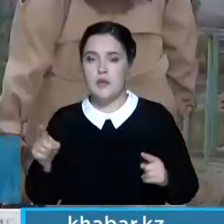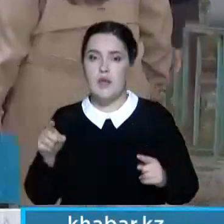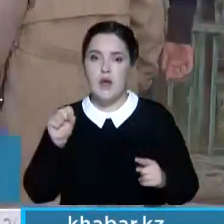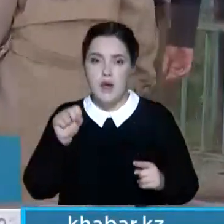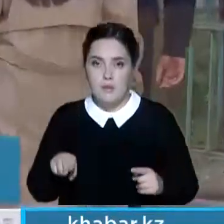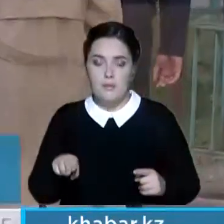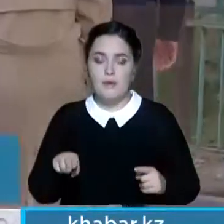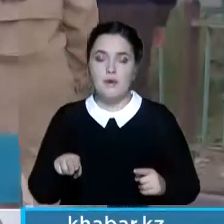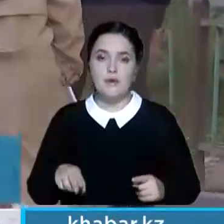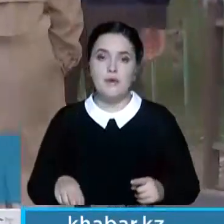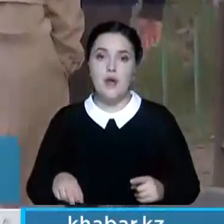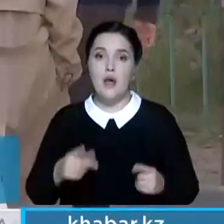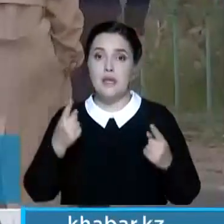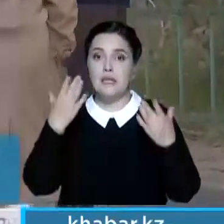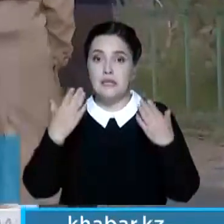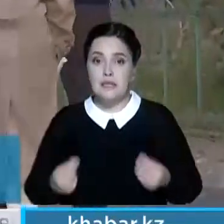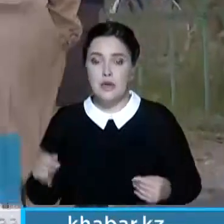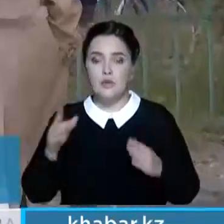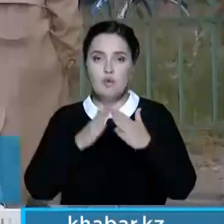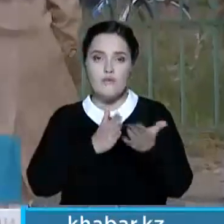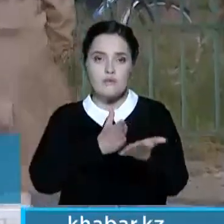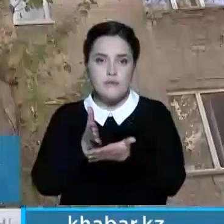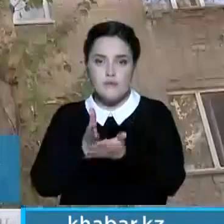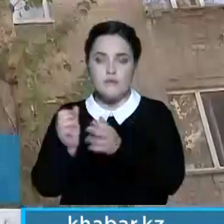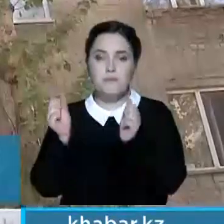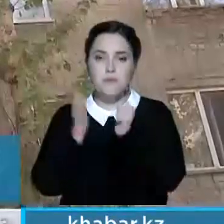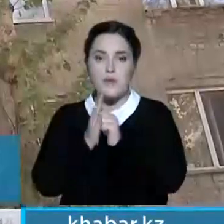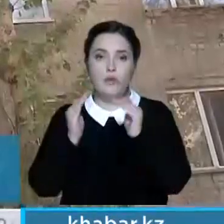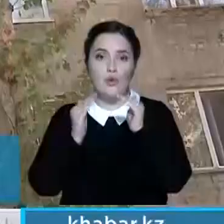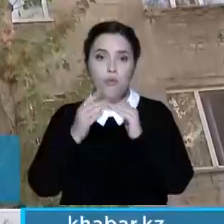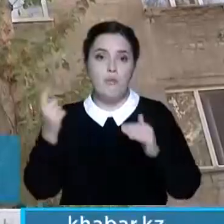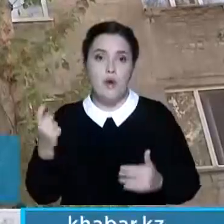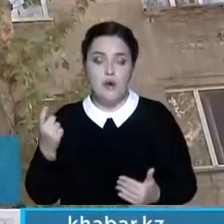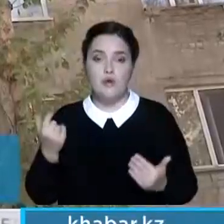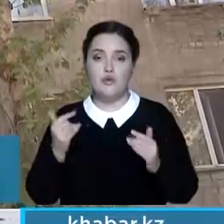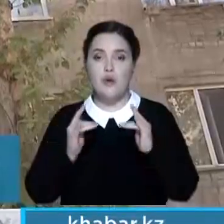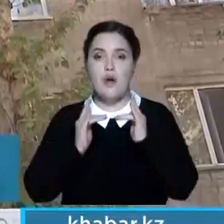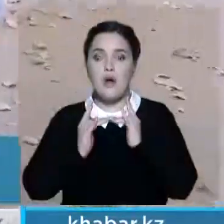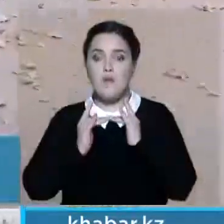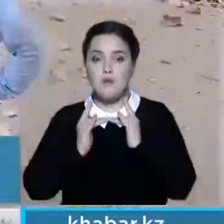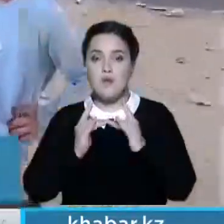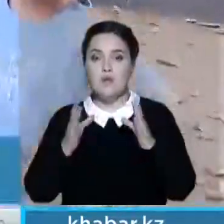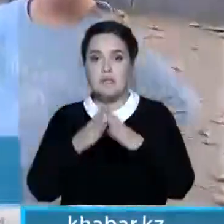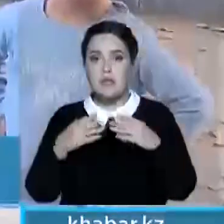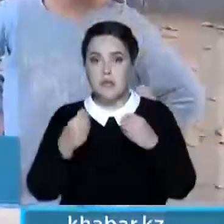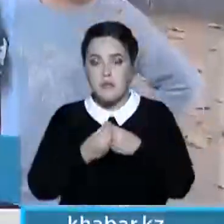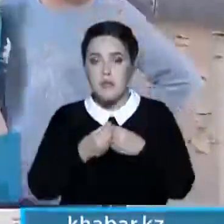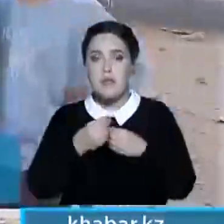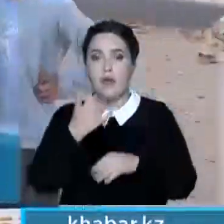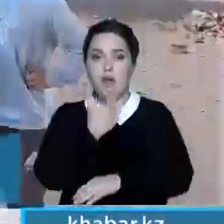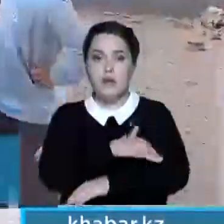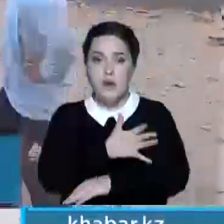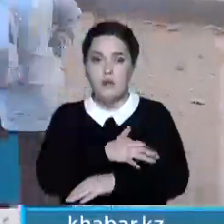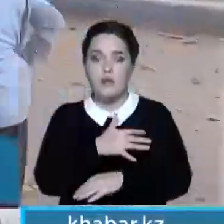апреля следующего года. В день Алдиар обходит до 15 частных домов. Сегодня взялся за общежитие семейного типа. На улице нас